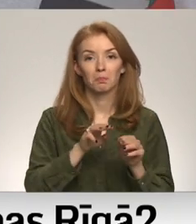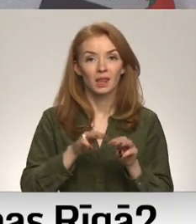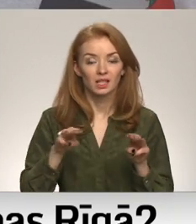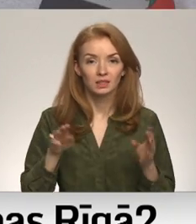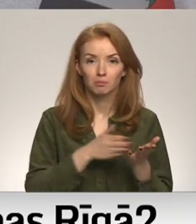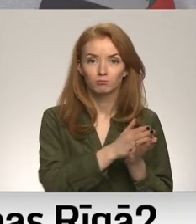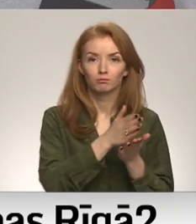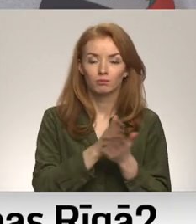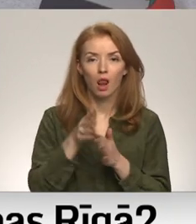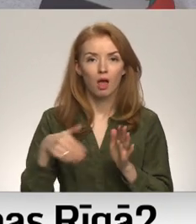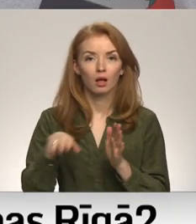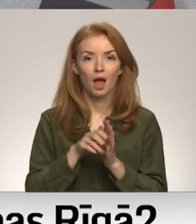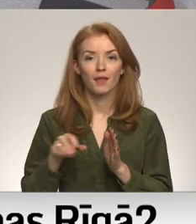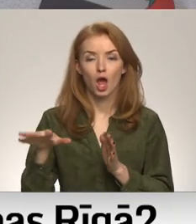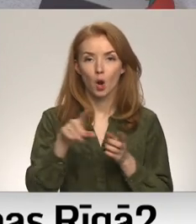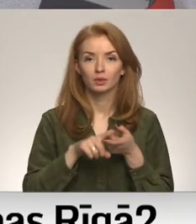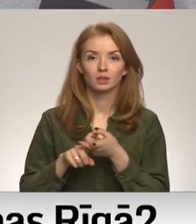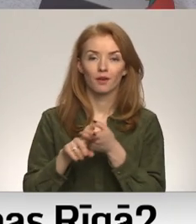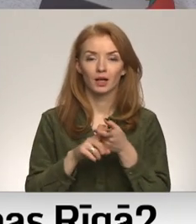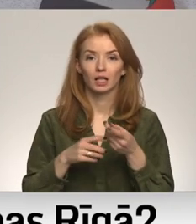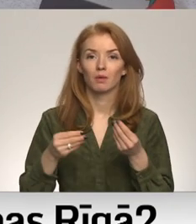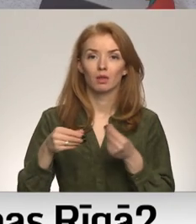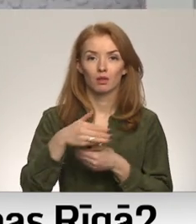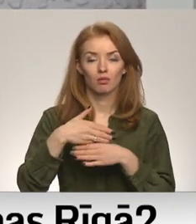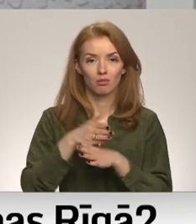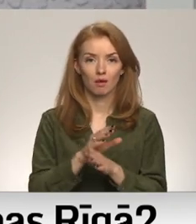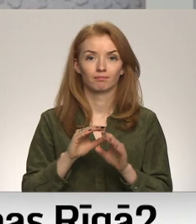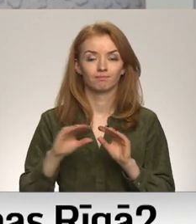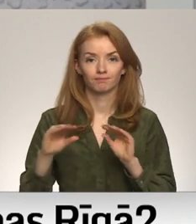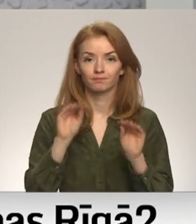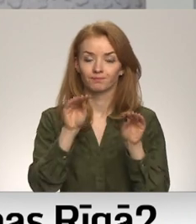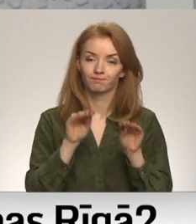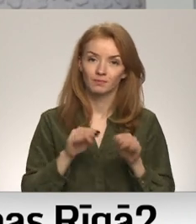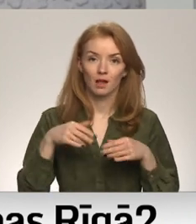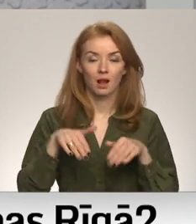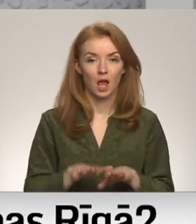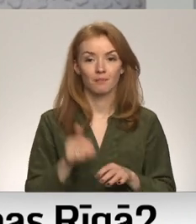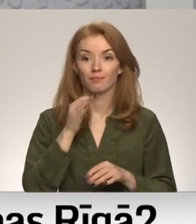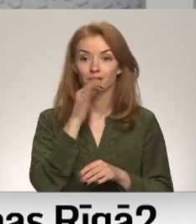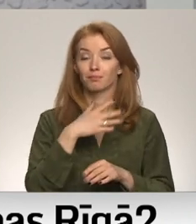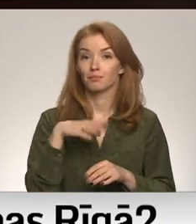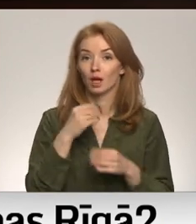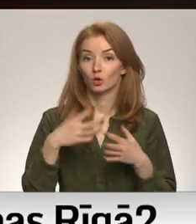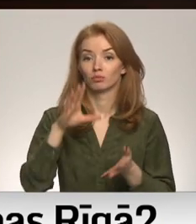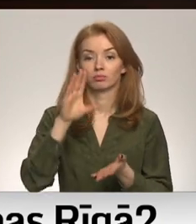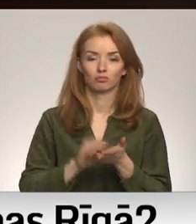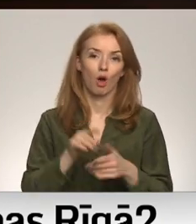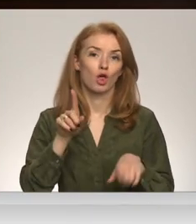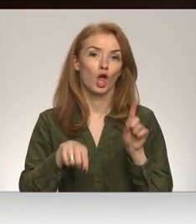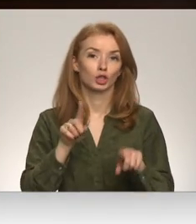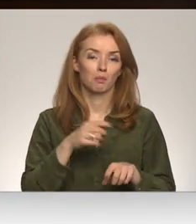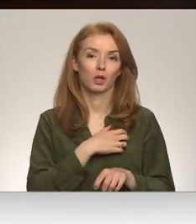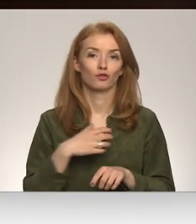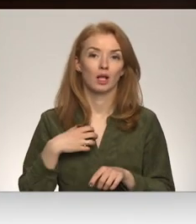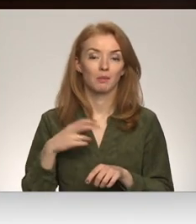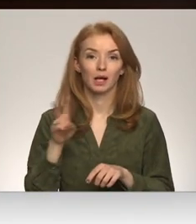lai būtu klāt Eiropas Savienības finansējuma sadales vadlīniju izstrādē. To mēs esam pieredzējuši, ja, kad dažas